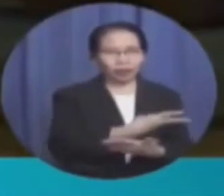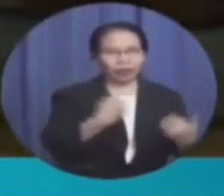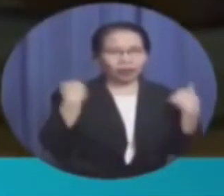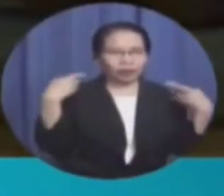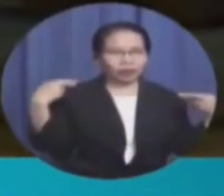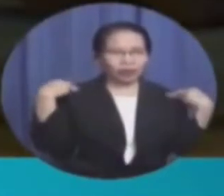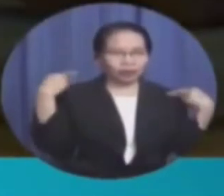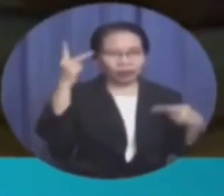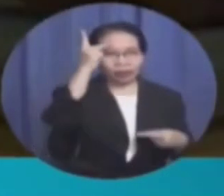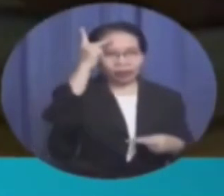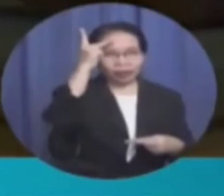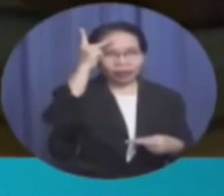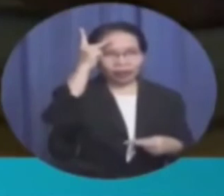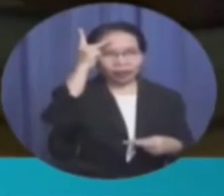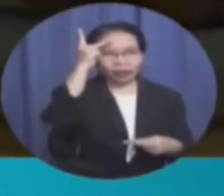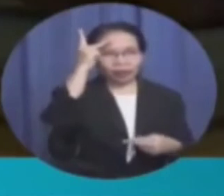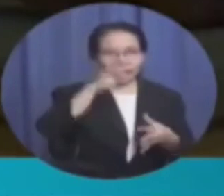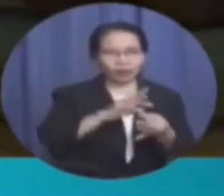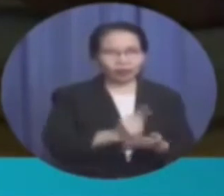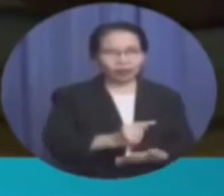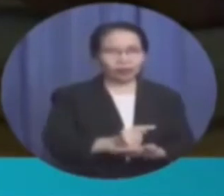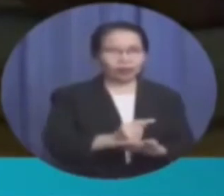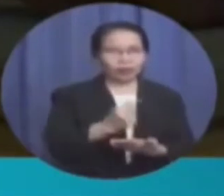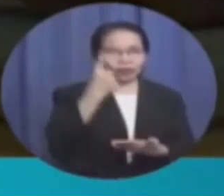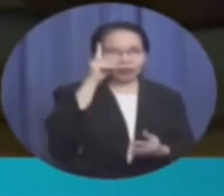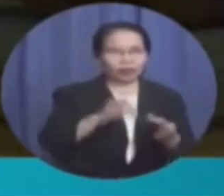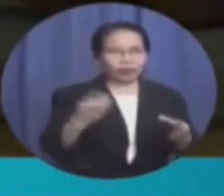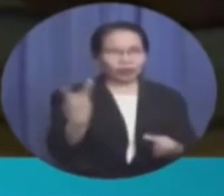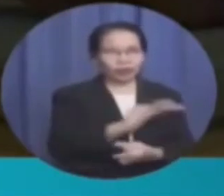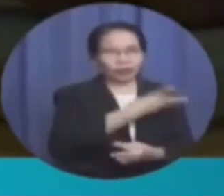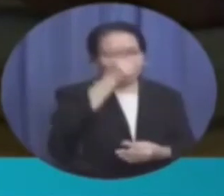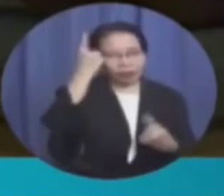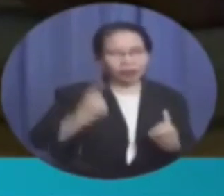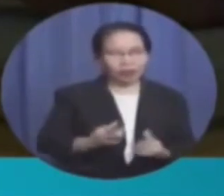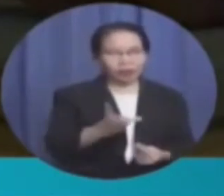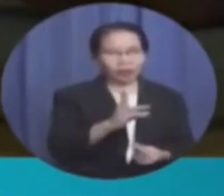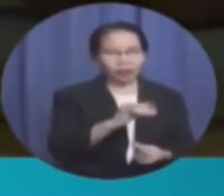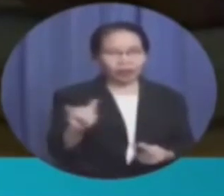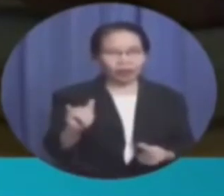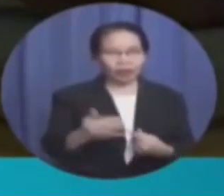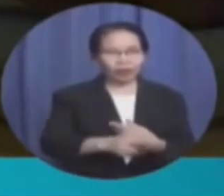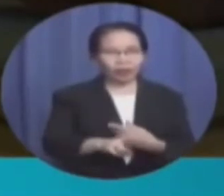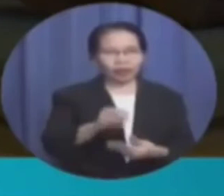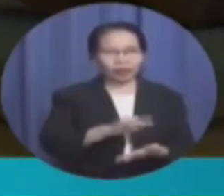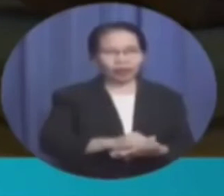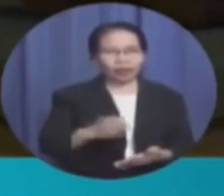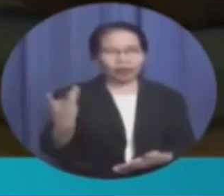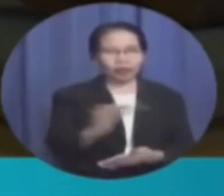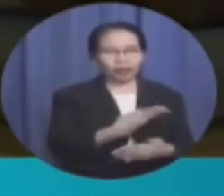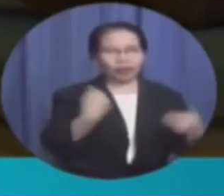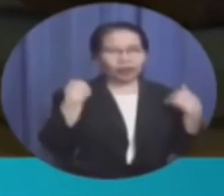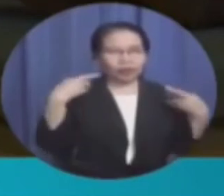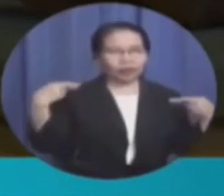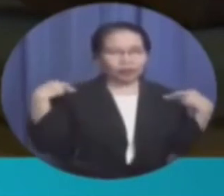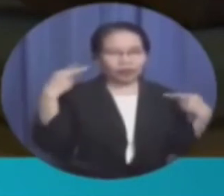deliberadamente sa Portugués, porque si voluntariamente continuarmos no